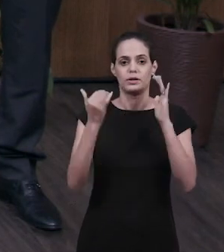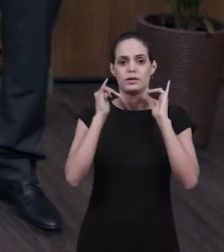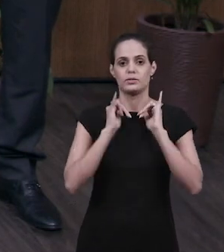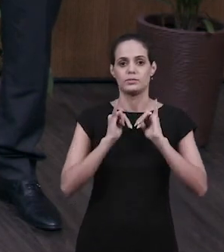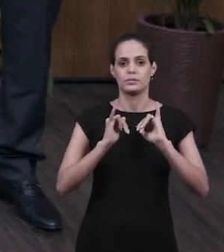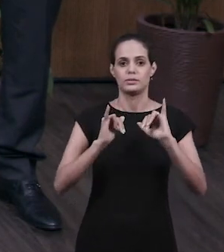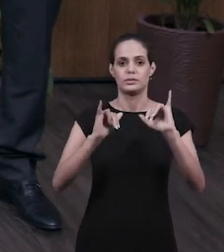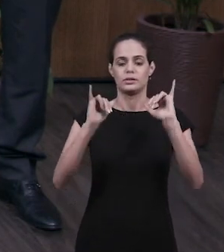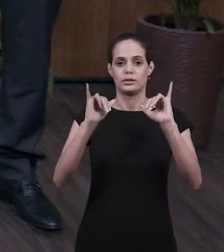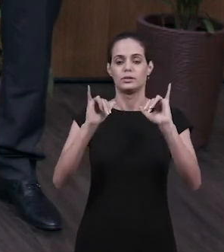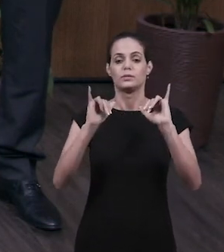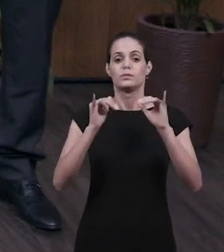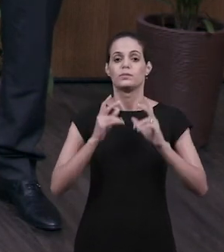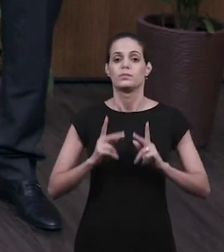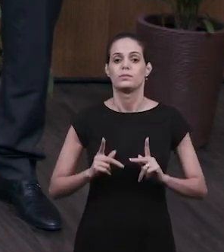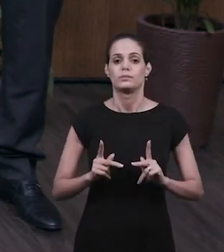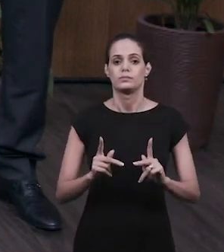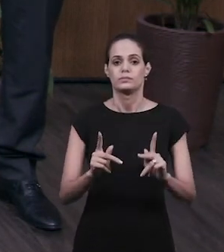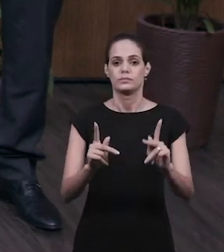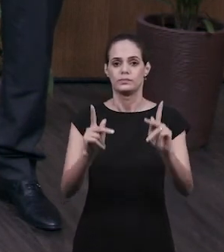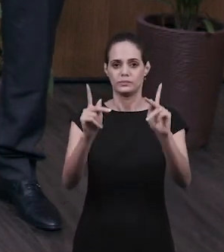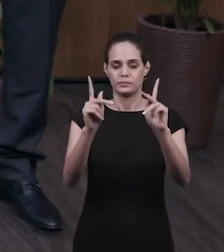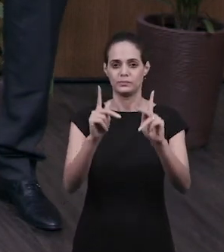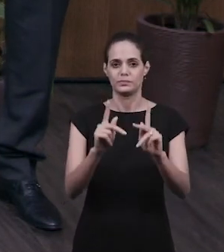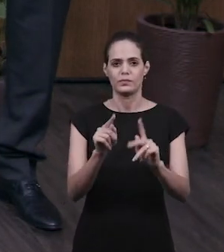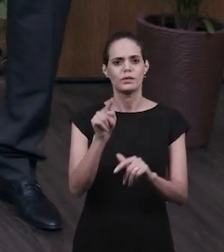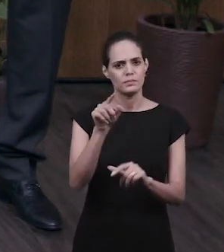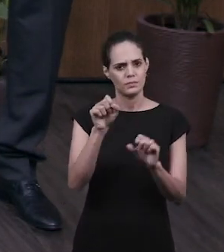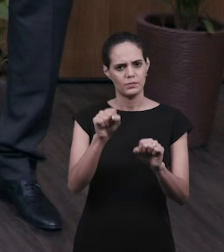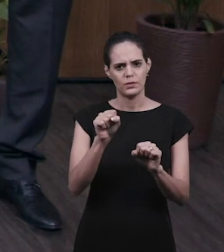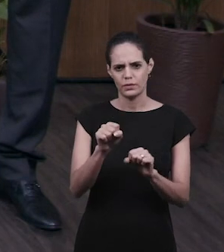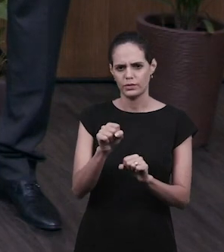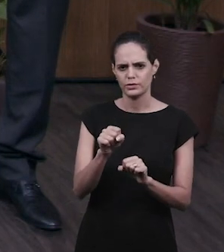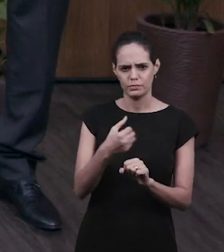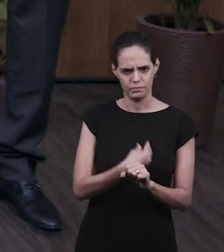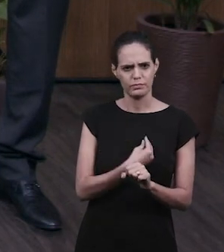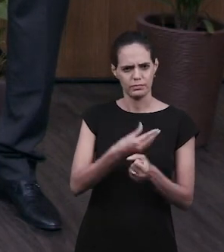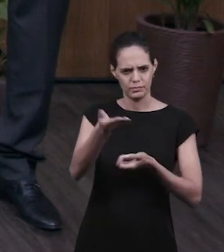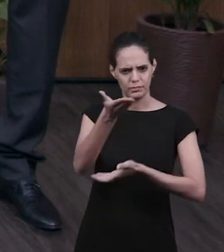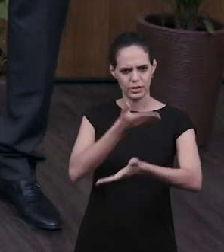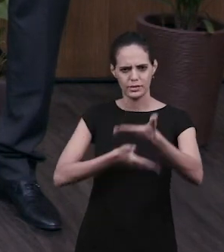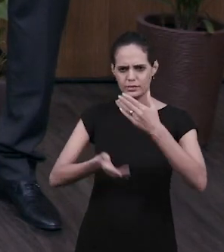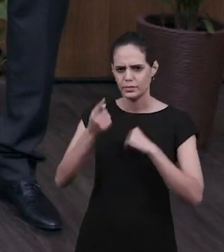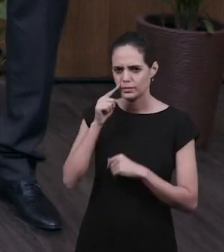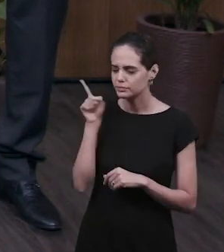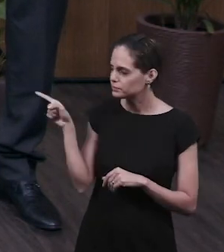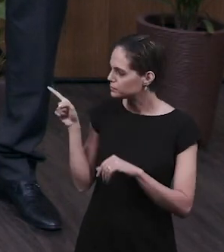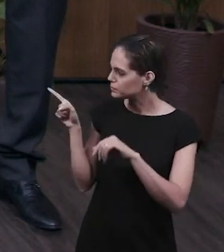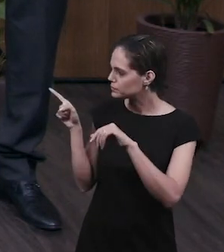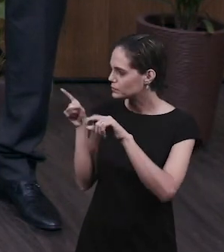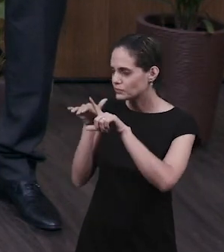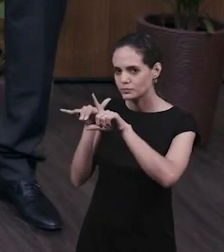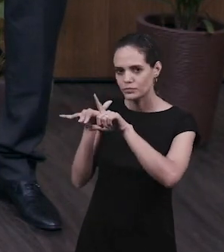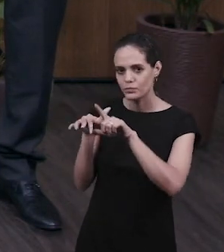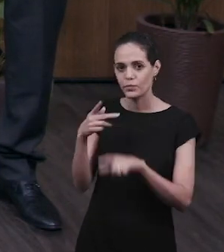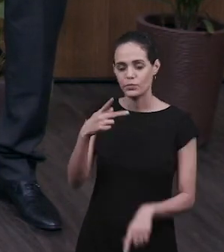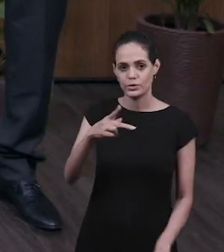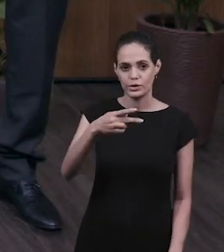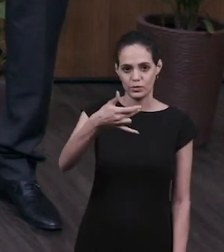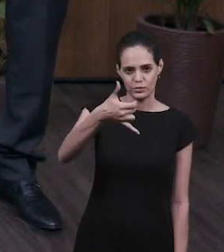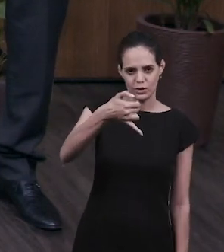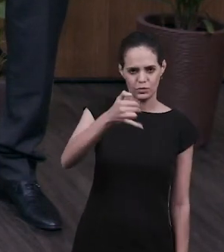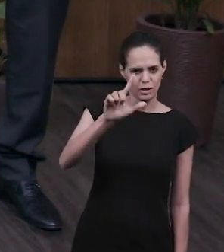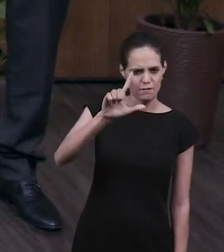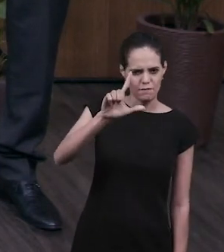en annonçant l'évangile éternel. Vous aussi, vous pouvez participer. Comme vous voyez à l'écran, un QR